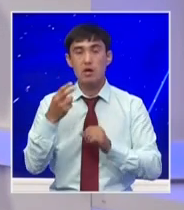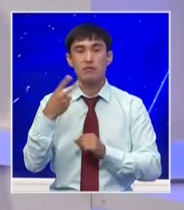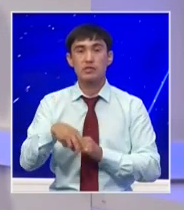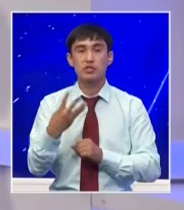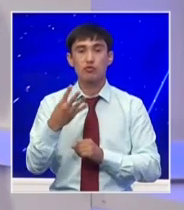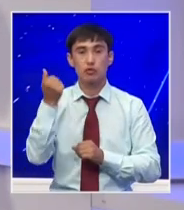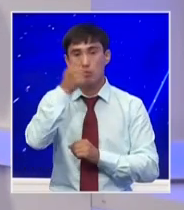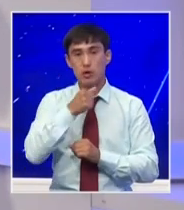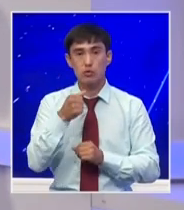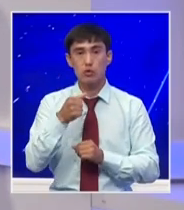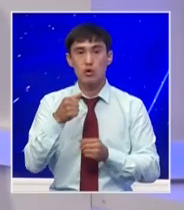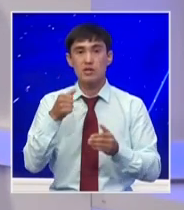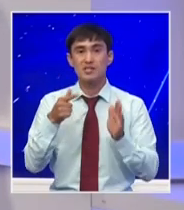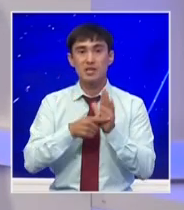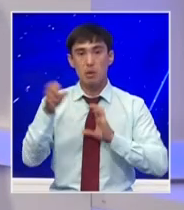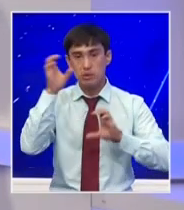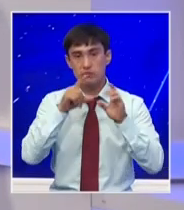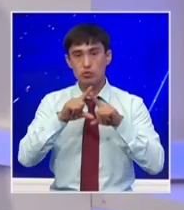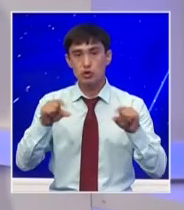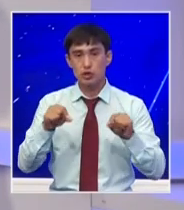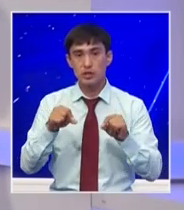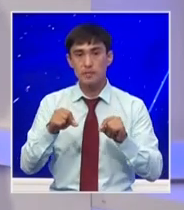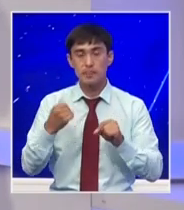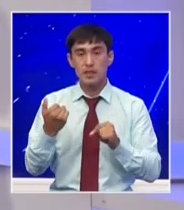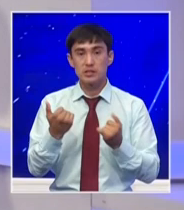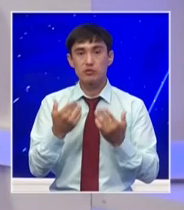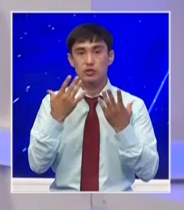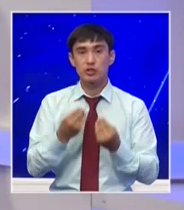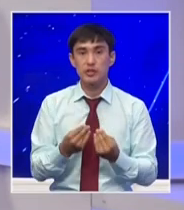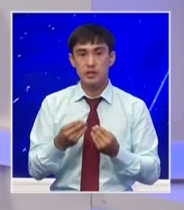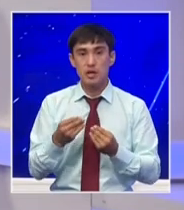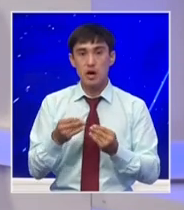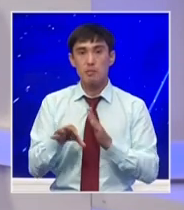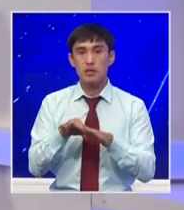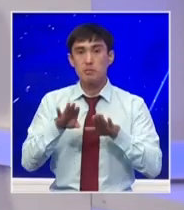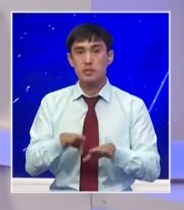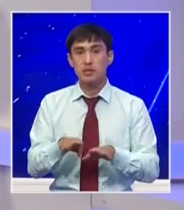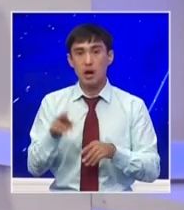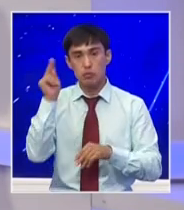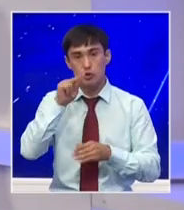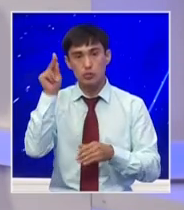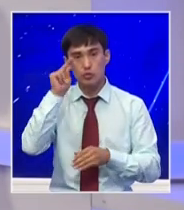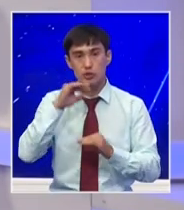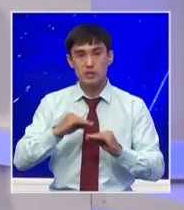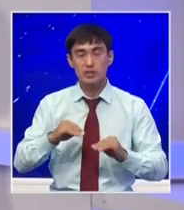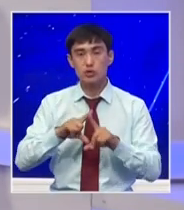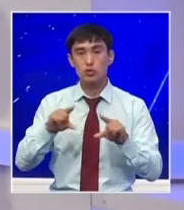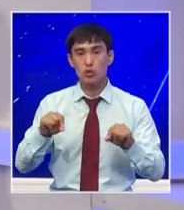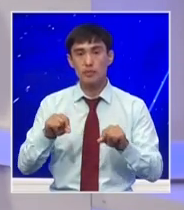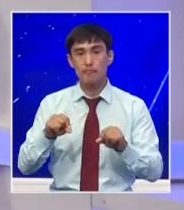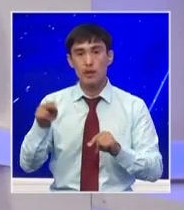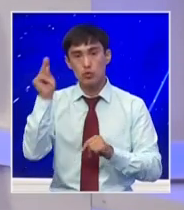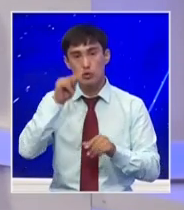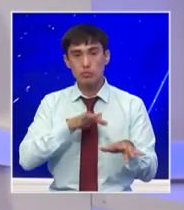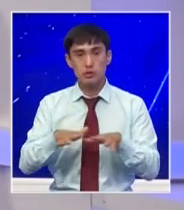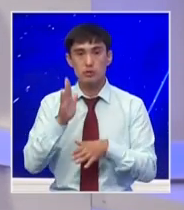в 2024 – 7 образовательных учреждений. На сегодняшний день определены места обучения учащихся из данных школ.